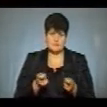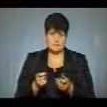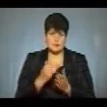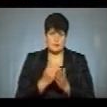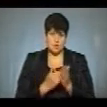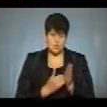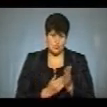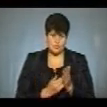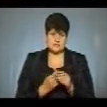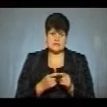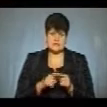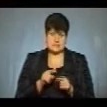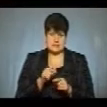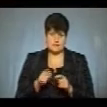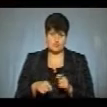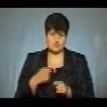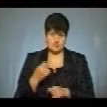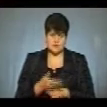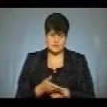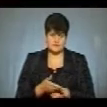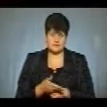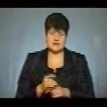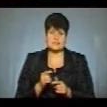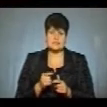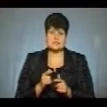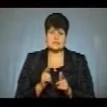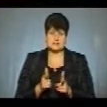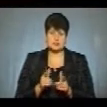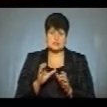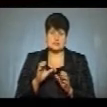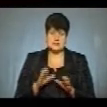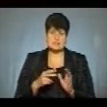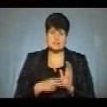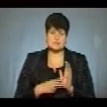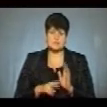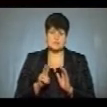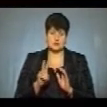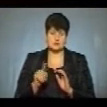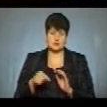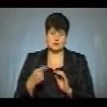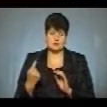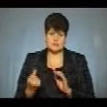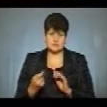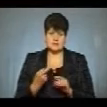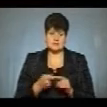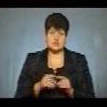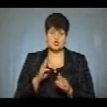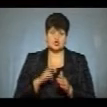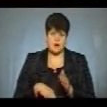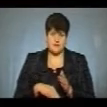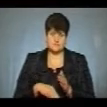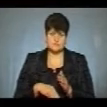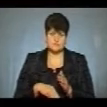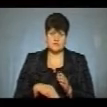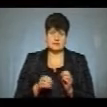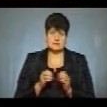протокол за дане правопорушення згідно статті 77 прим. 1 та на санкції передбачає накладення штрафу